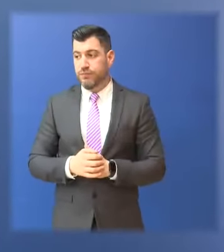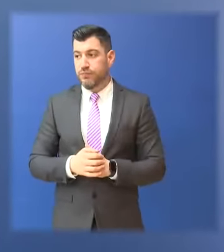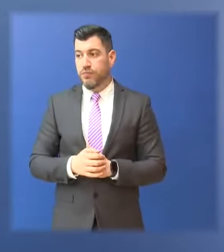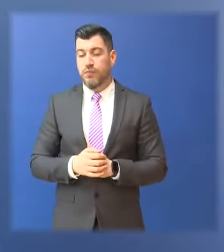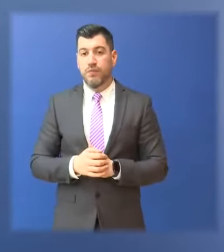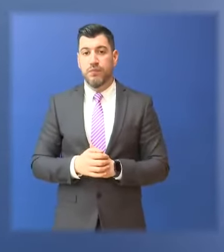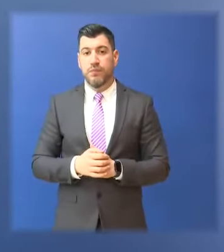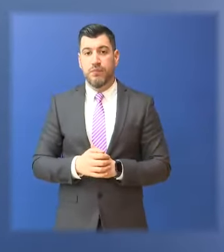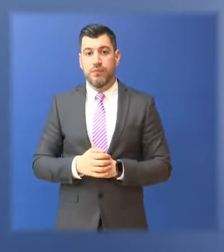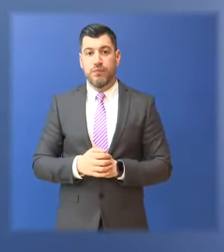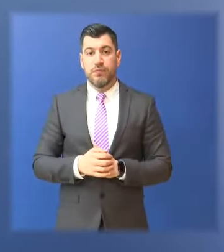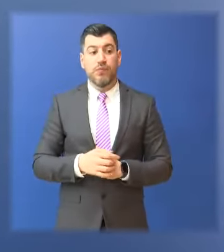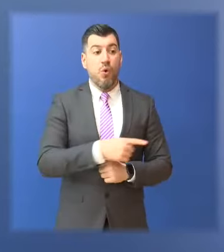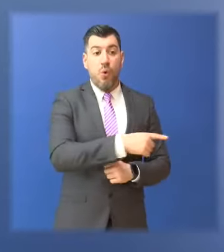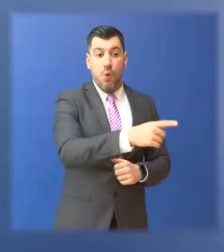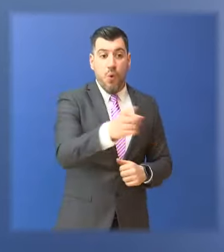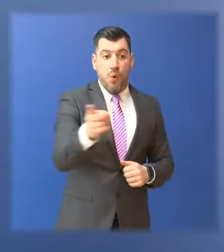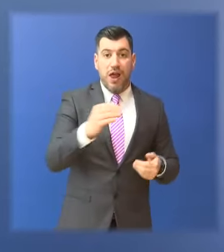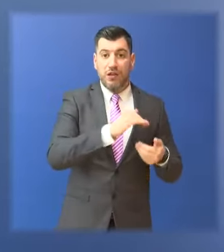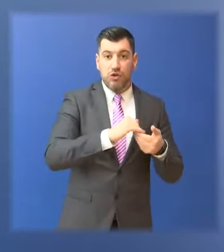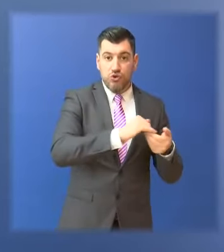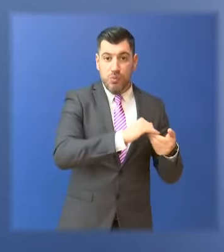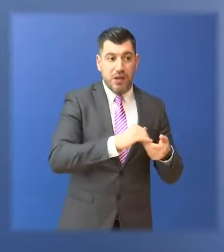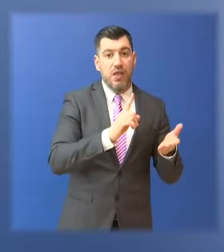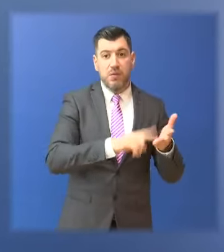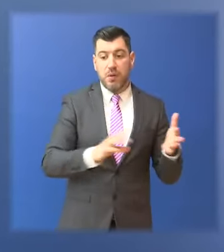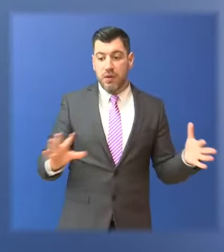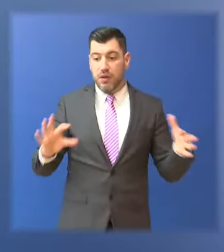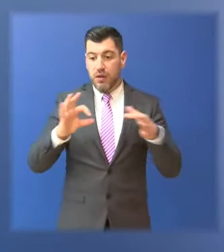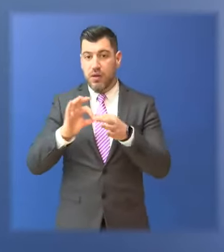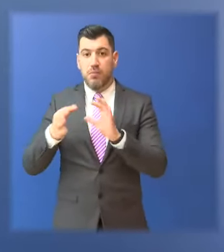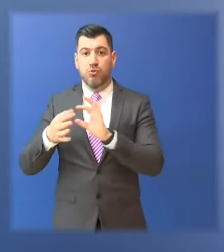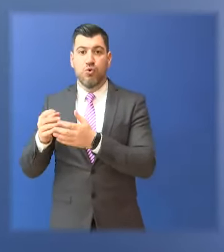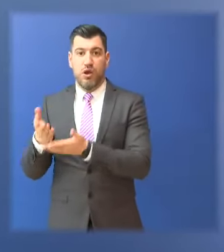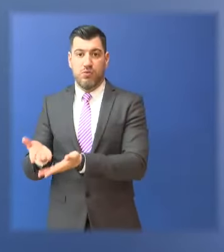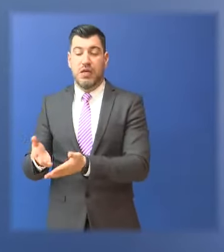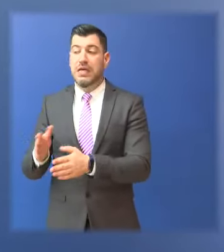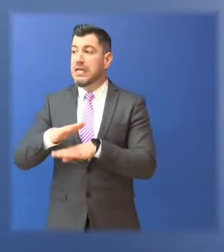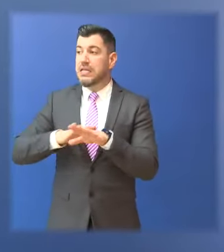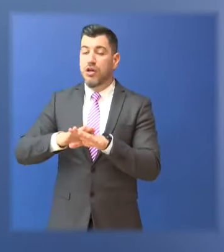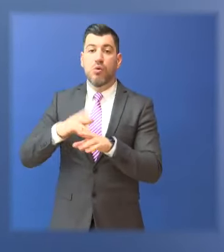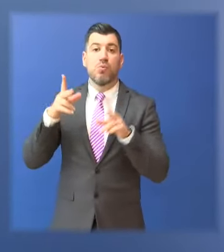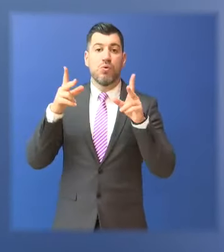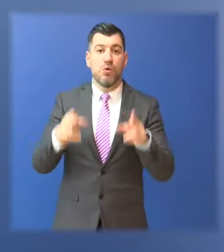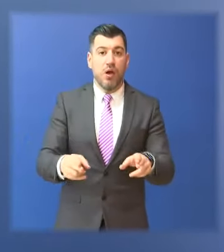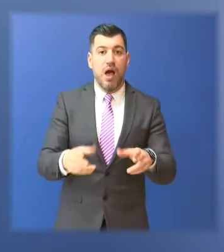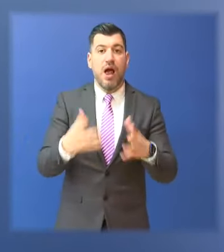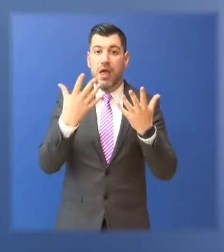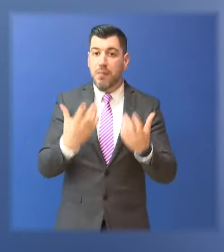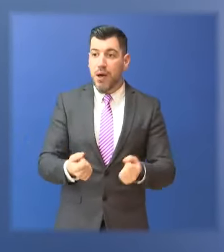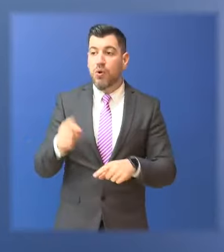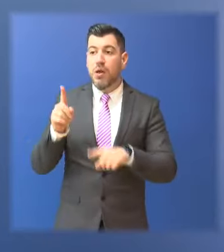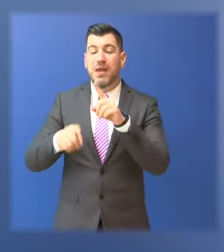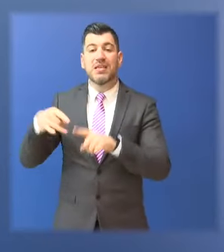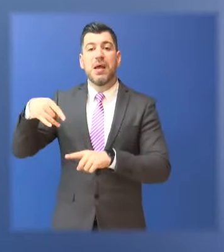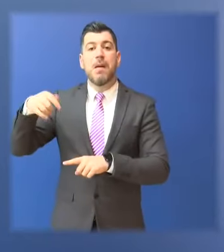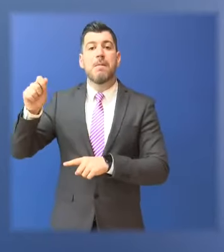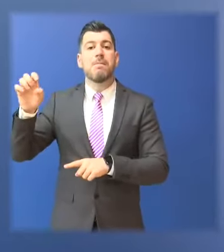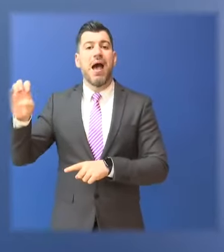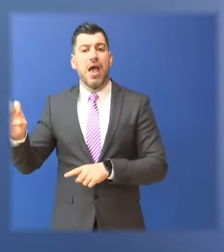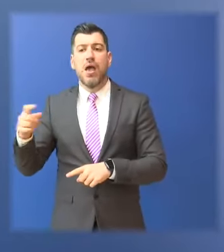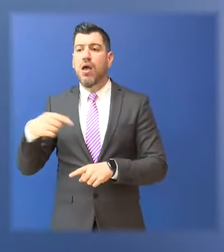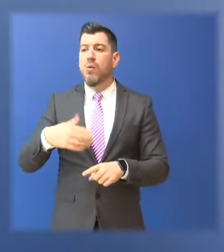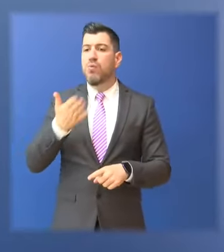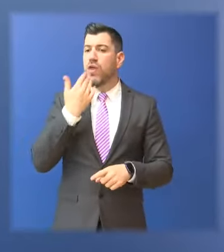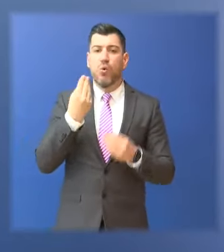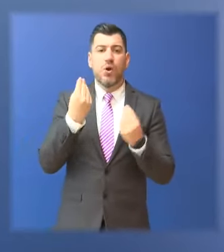σύνολο των συλλόγων σε αυτή την διάταξη. Συγγνώμη που σε διακόπτω, αλλά υπάρχουν ΠΑΕ που δεν τα έχουν τόσο καλά με τις ΚΑΕ. Εμείς αυτό που